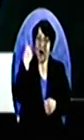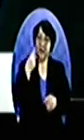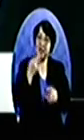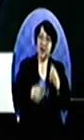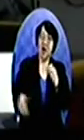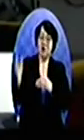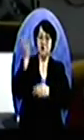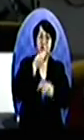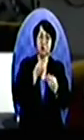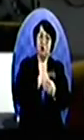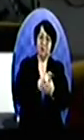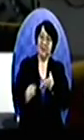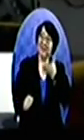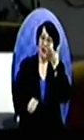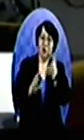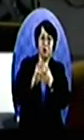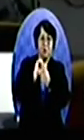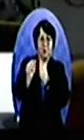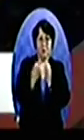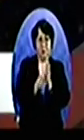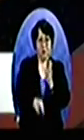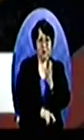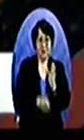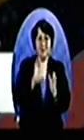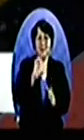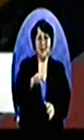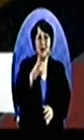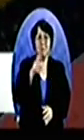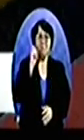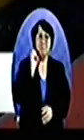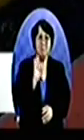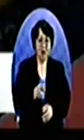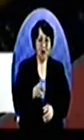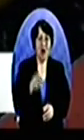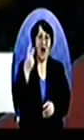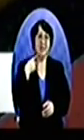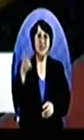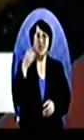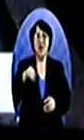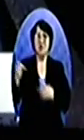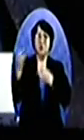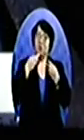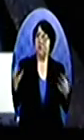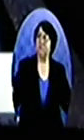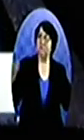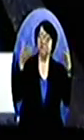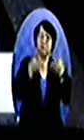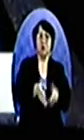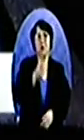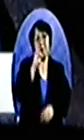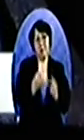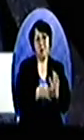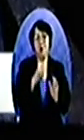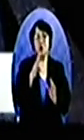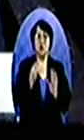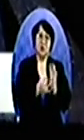Тухайн үед төлбөр төлөх боломж ч байгаагүй. Стандарт банк мөн л Английн дээд шүүхэд хандсан. Ингээд 2018 оны 7-р сард Английн дээд шүүх